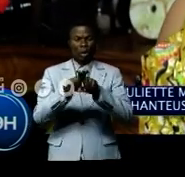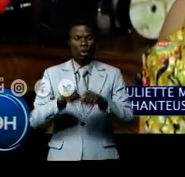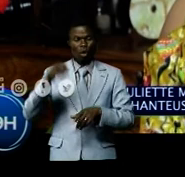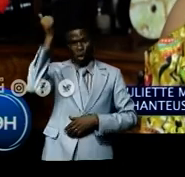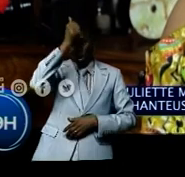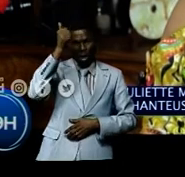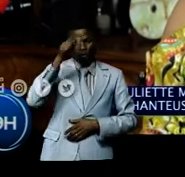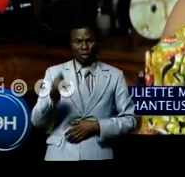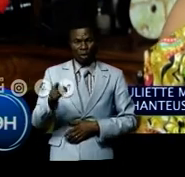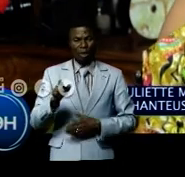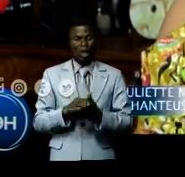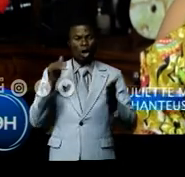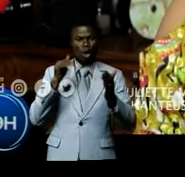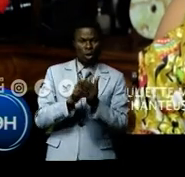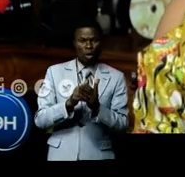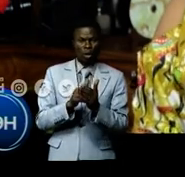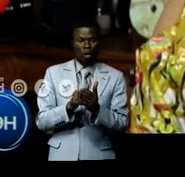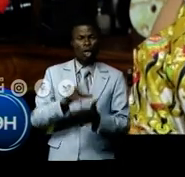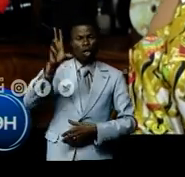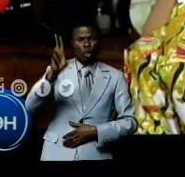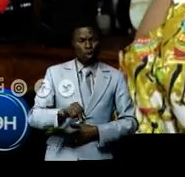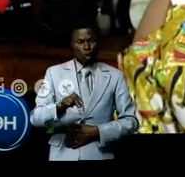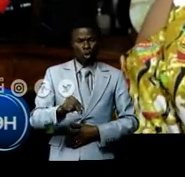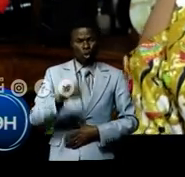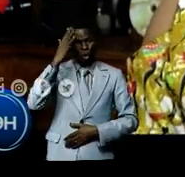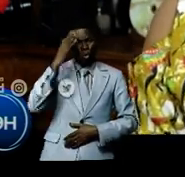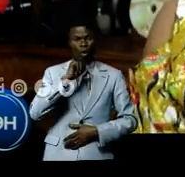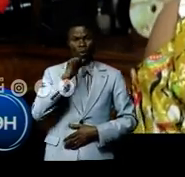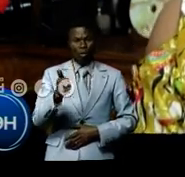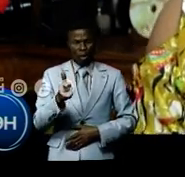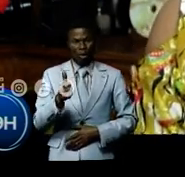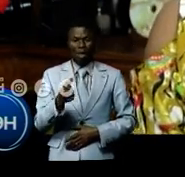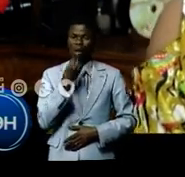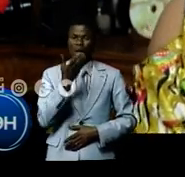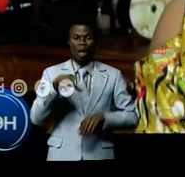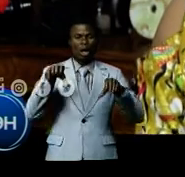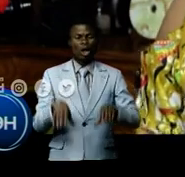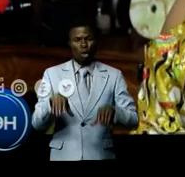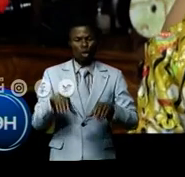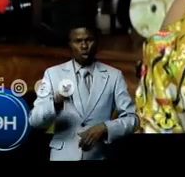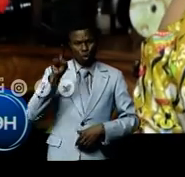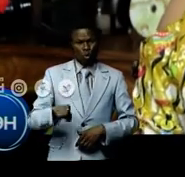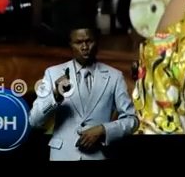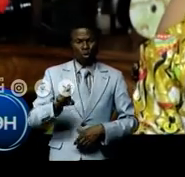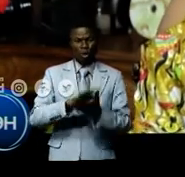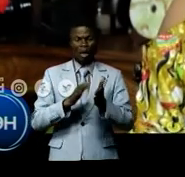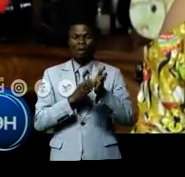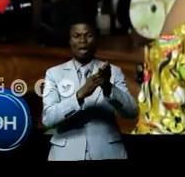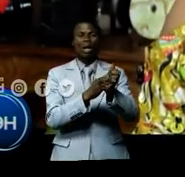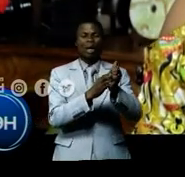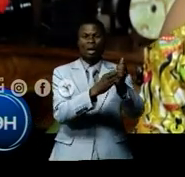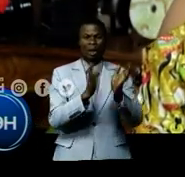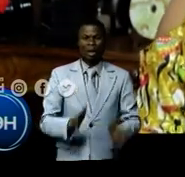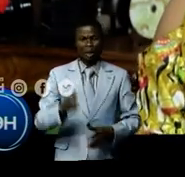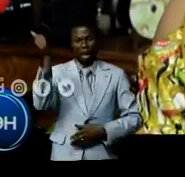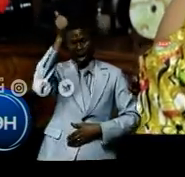l'Afrique, contre la non-conscience du fait que le Congo devrait être le leader de